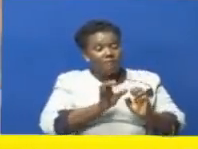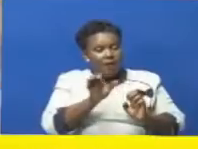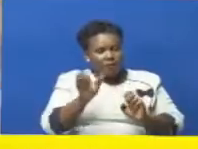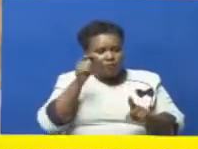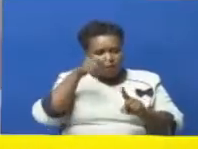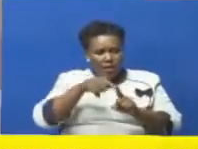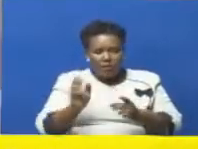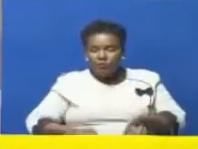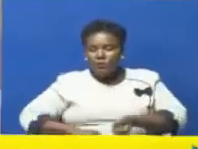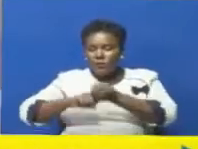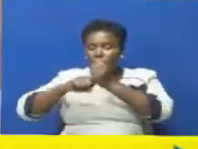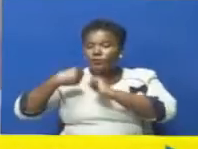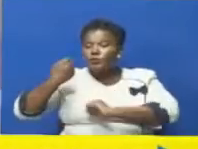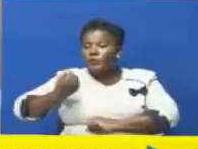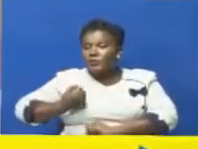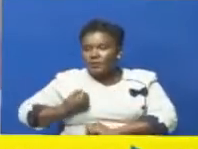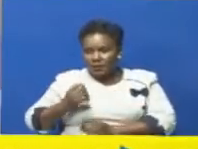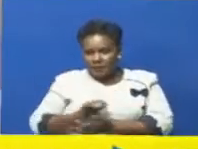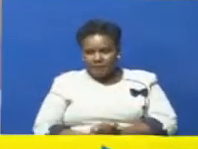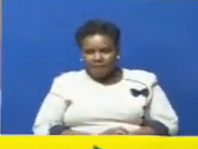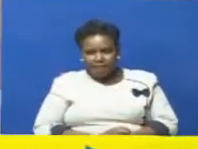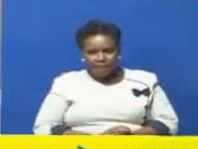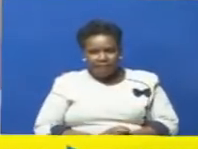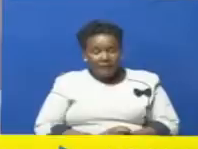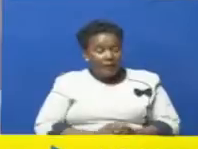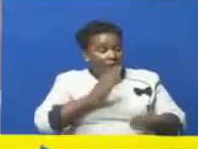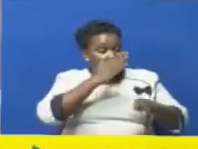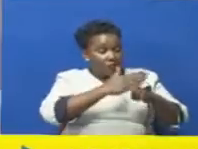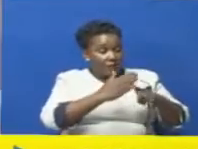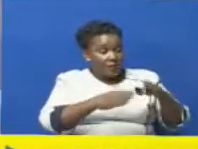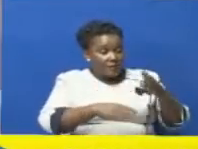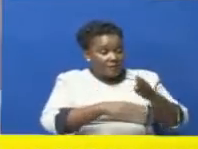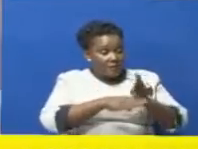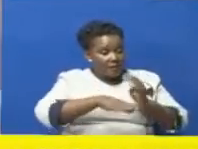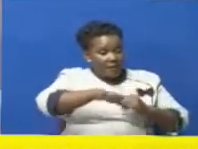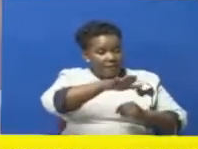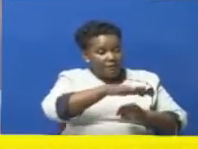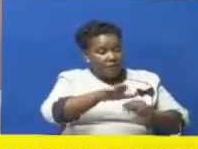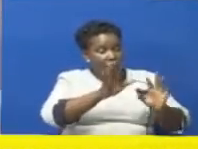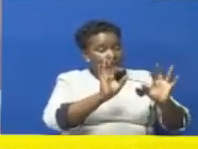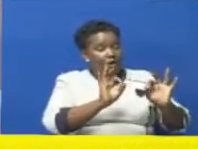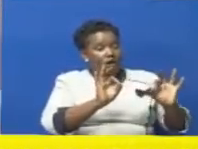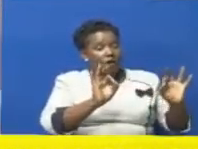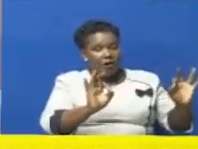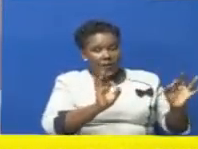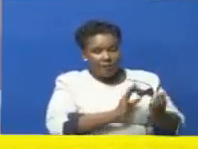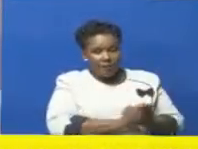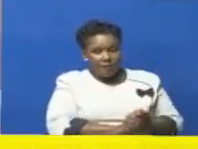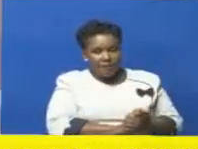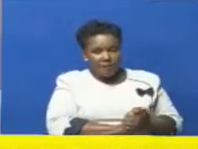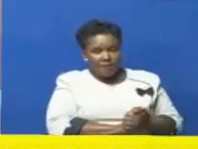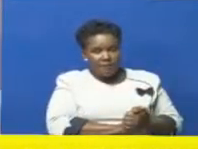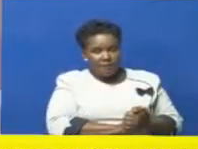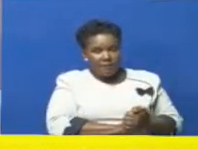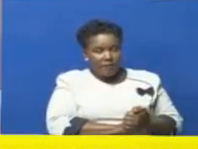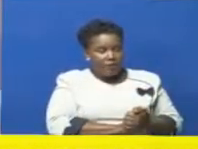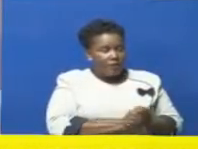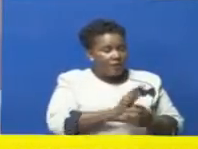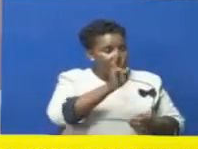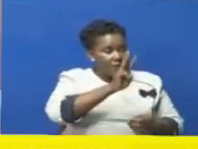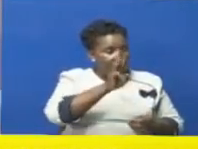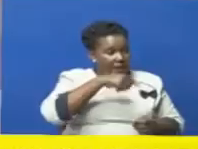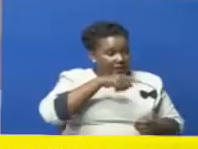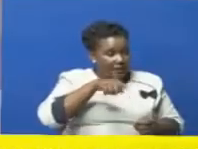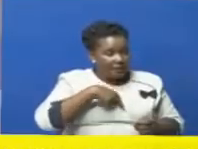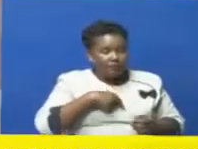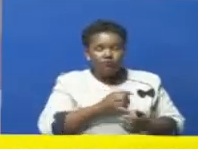kuendeleza watoto wa kike, kuwajengea viwanja ambavyo vina ubora kwa ngazi zetu za wilaya au kwa ngazi